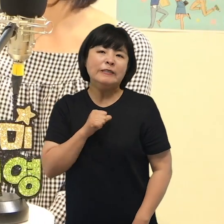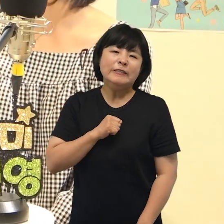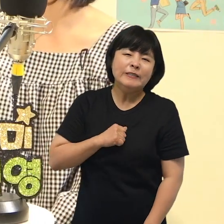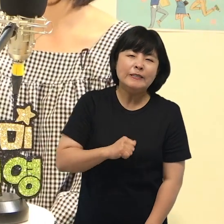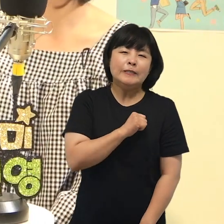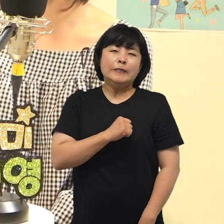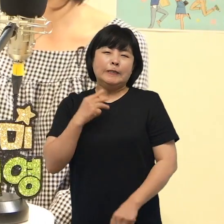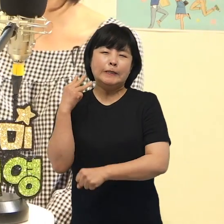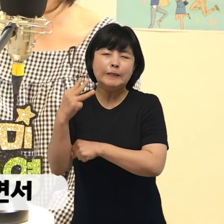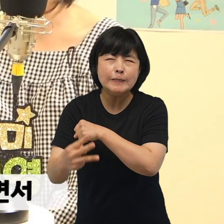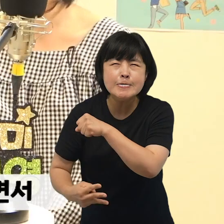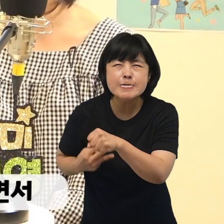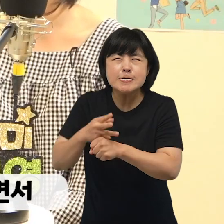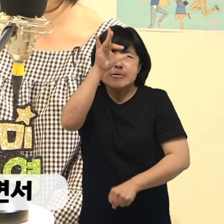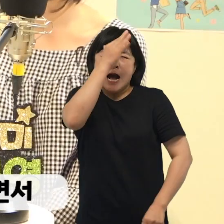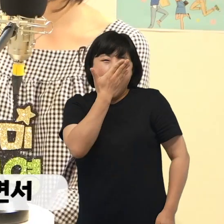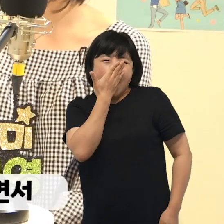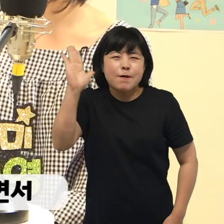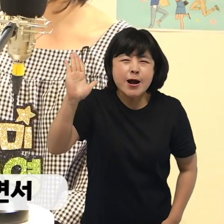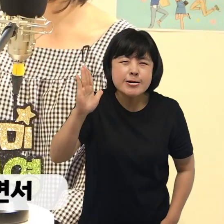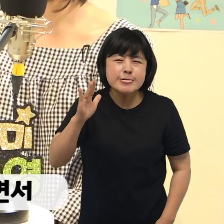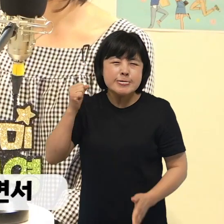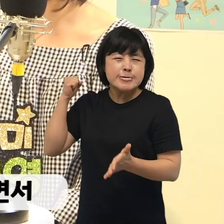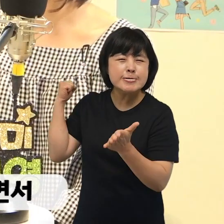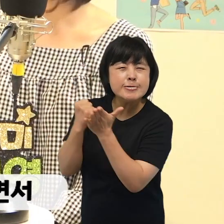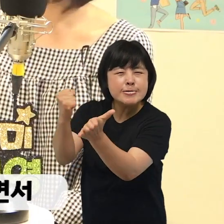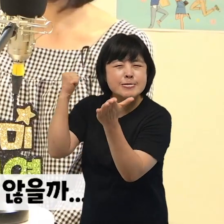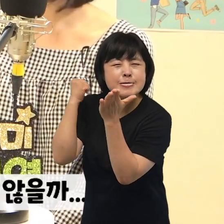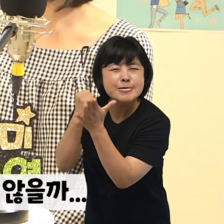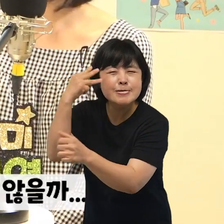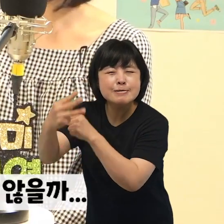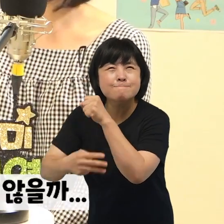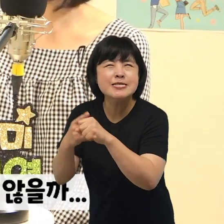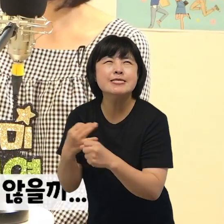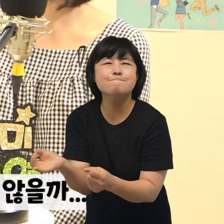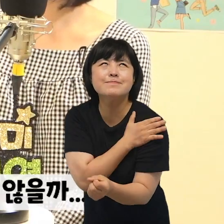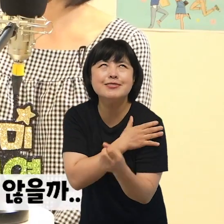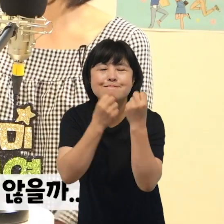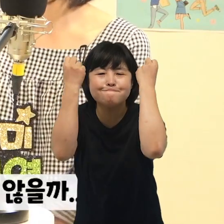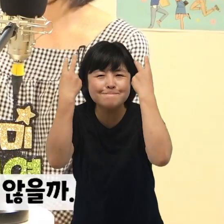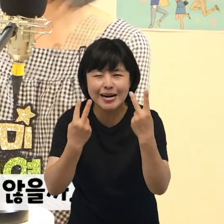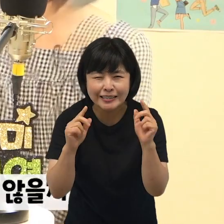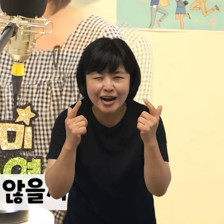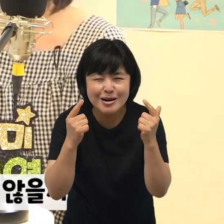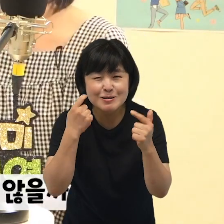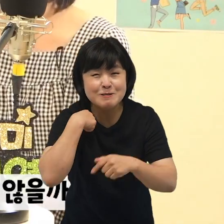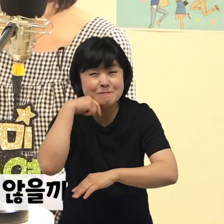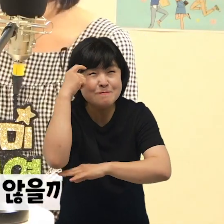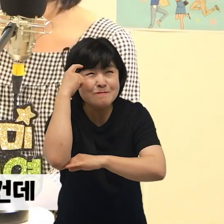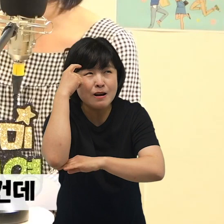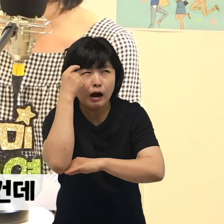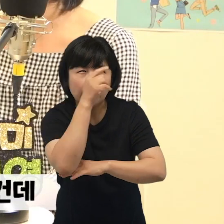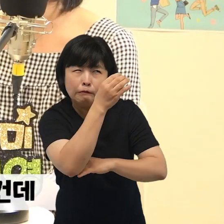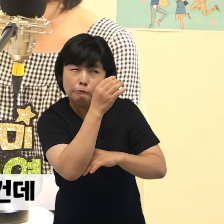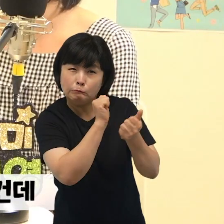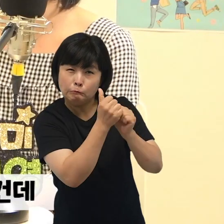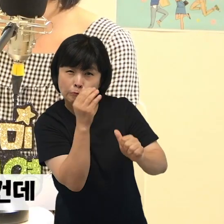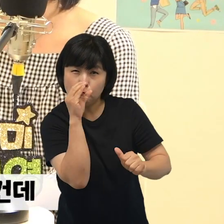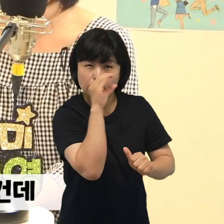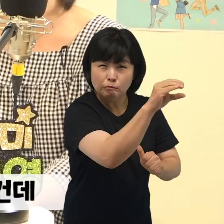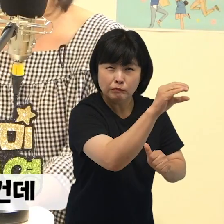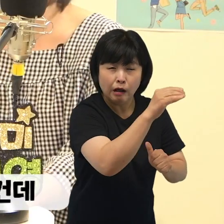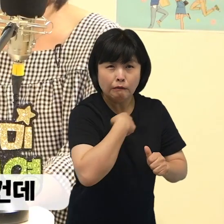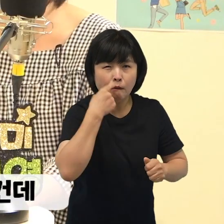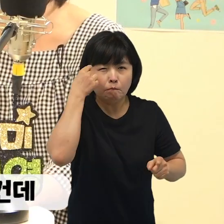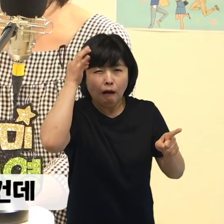신세가 되었어요. 그렇지만 뭐 3년 동안 뭐 치킨 안 먹으면서 기다리면 3년 후에는 부자가 되어 아니 있잖아요. 근데 그 주식